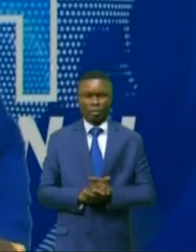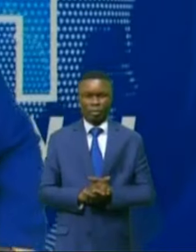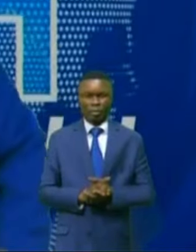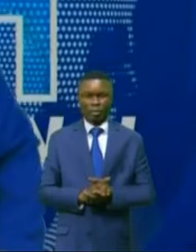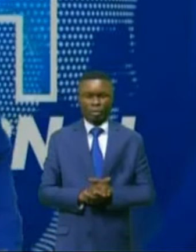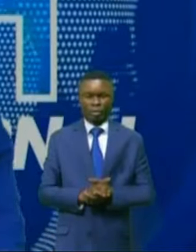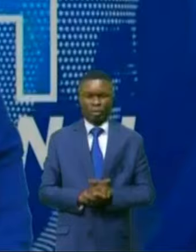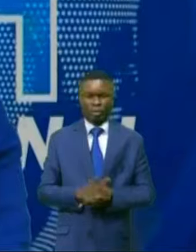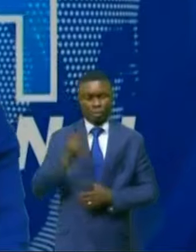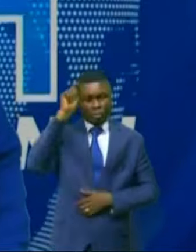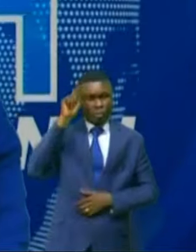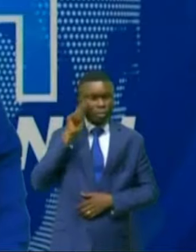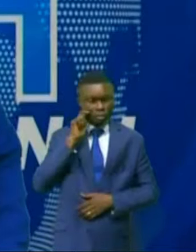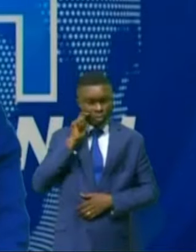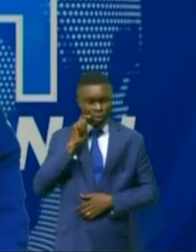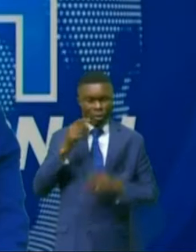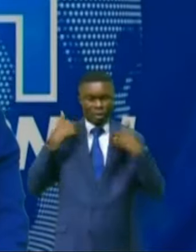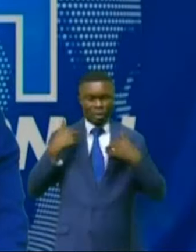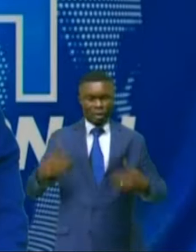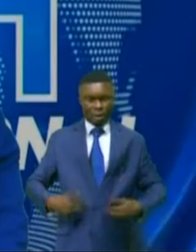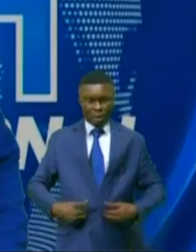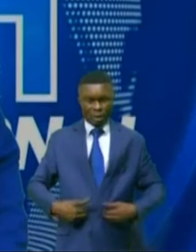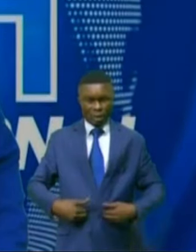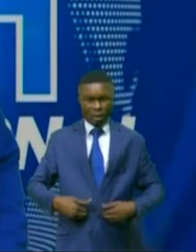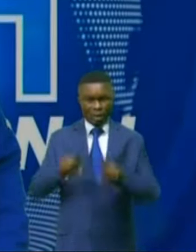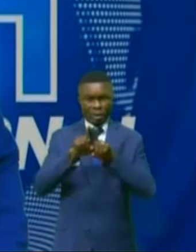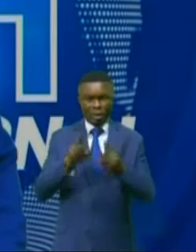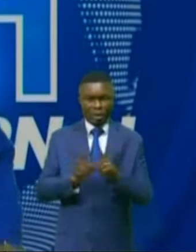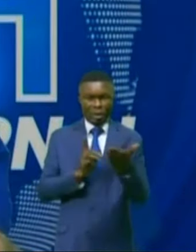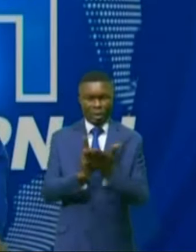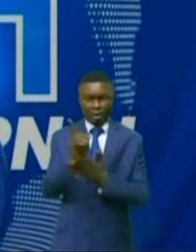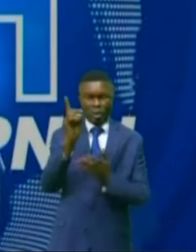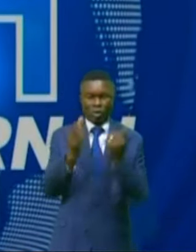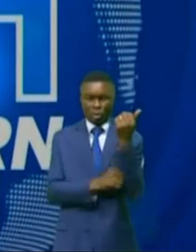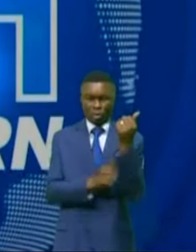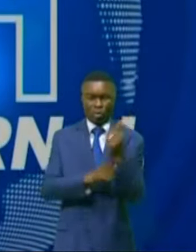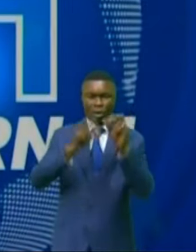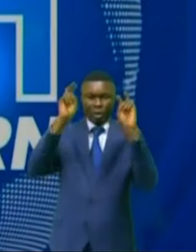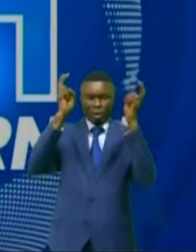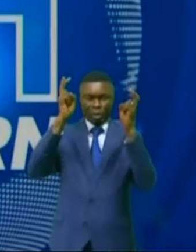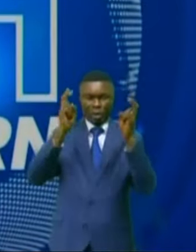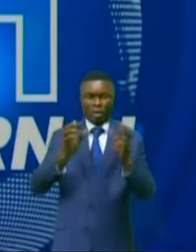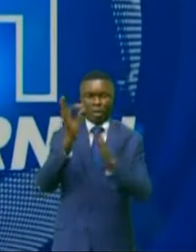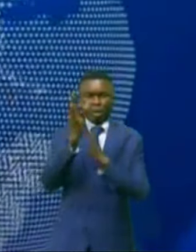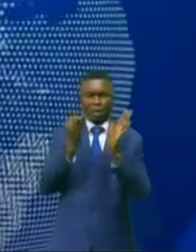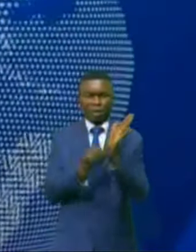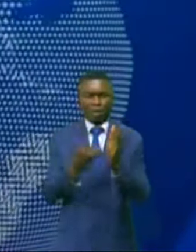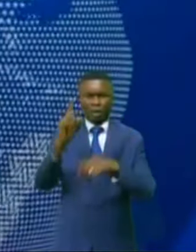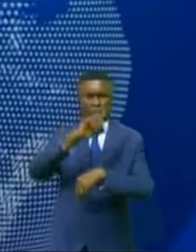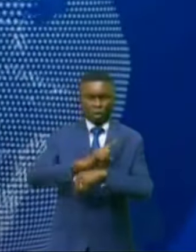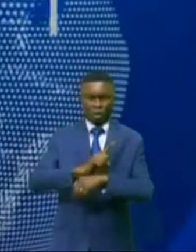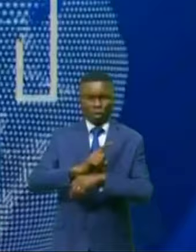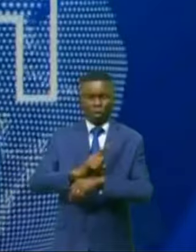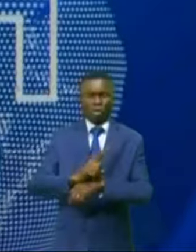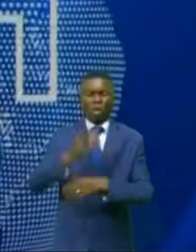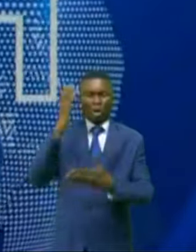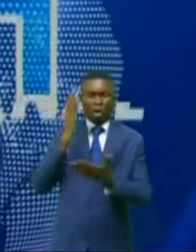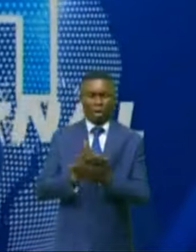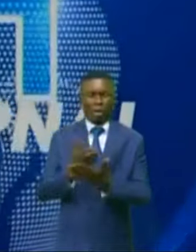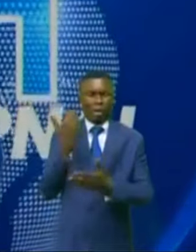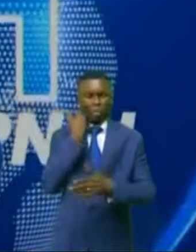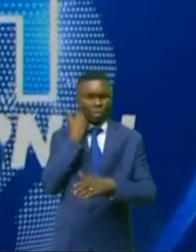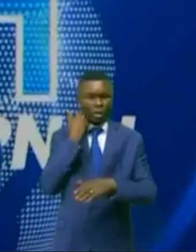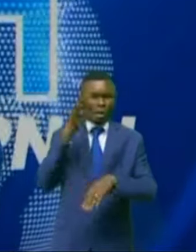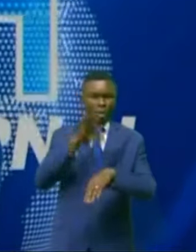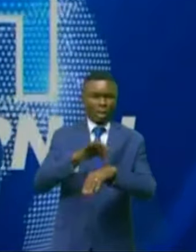Genre, l'équité en santé et des droits humains, c'est le thème de la 17e journée mondiale de la lutte contre le paludisme